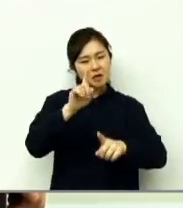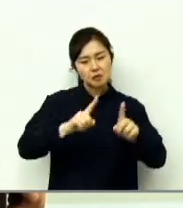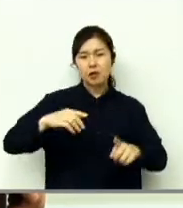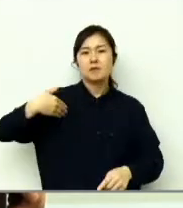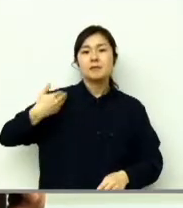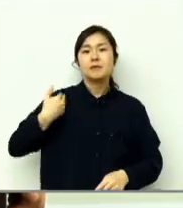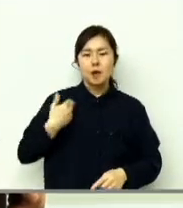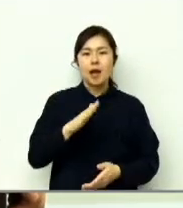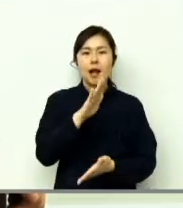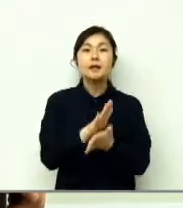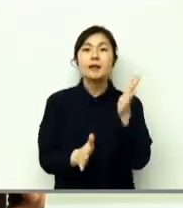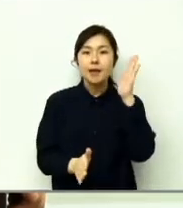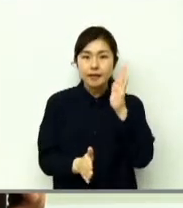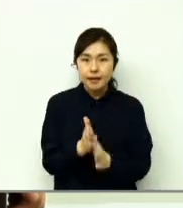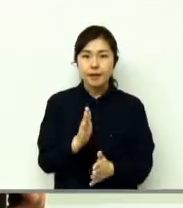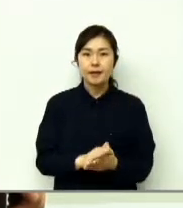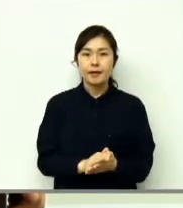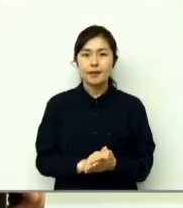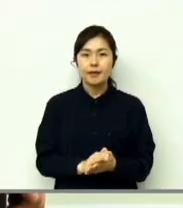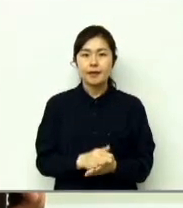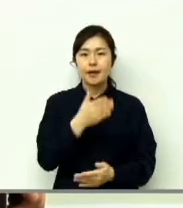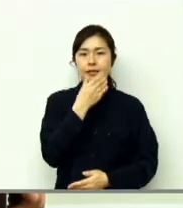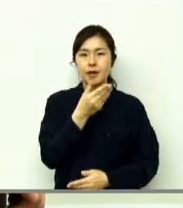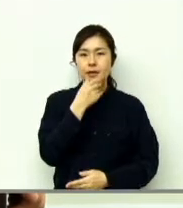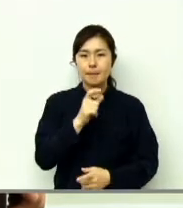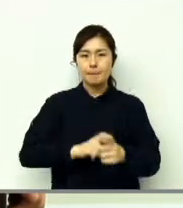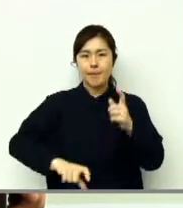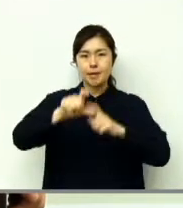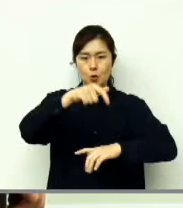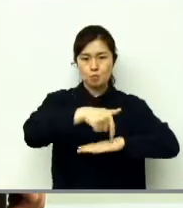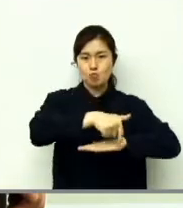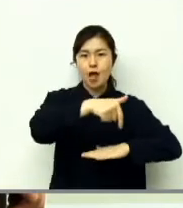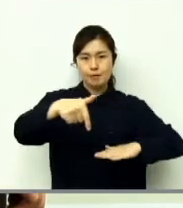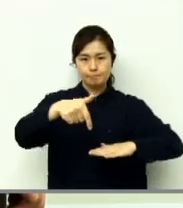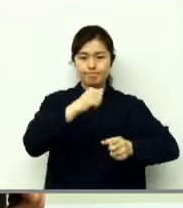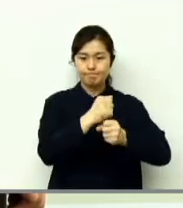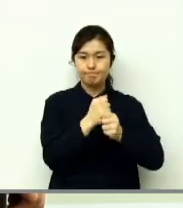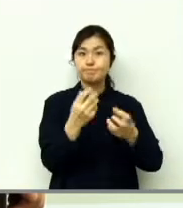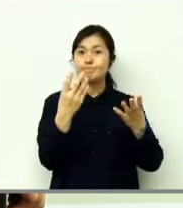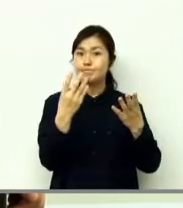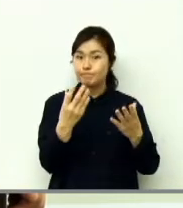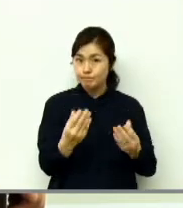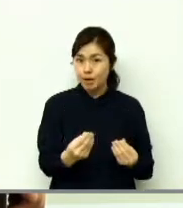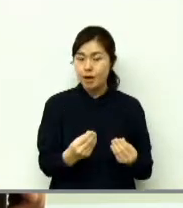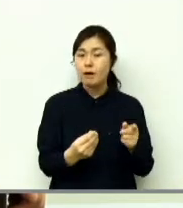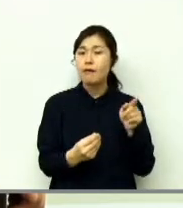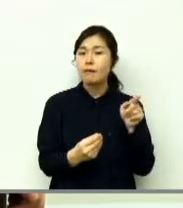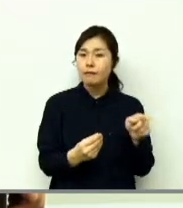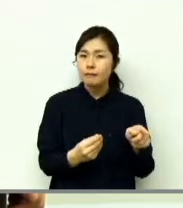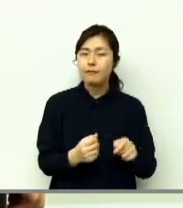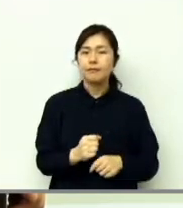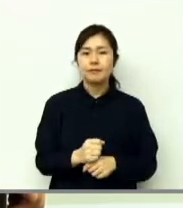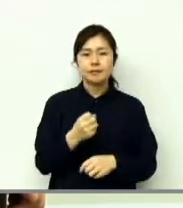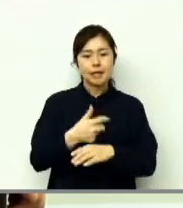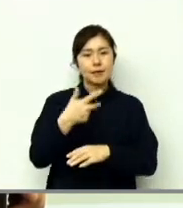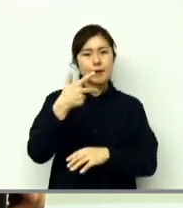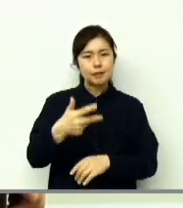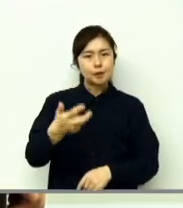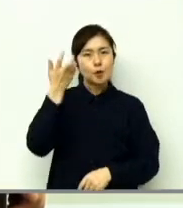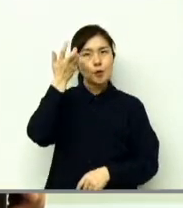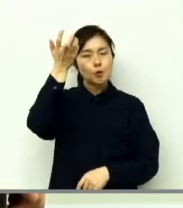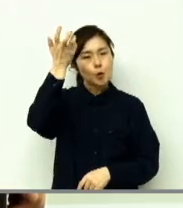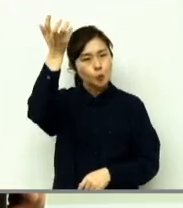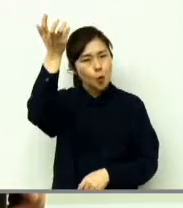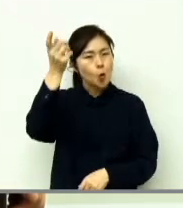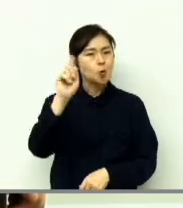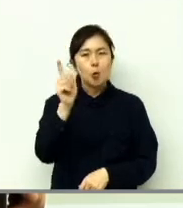い、改めてですね、今回のこの幸せ倍増プラン2017を策定されて、どのような、埼玉市にしていきたいかというのを教えていただければと